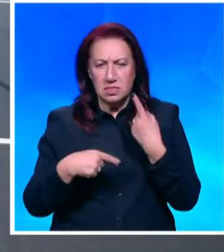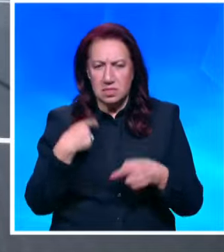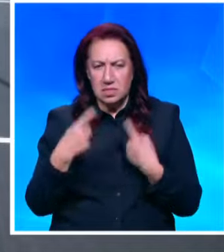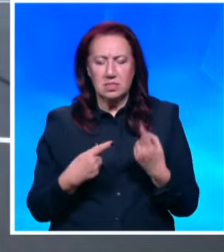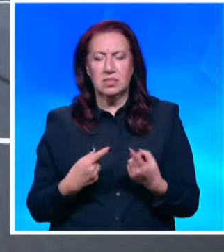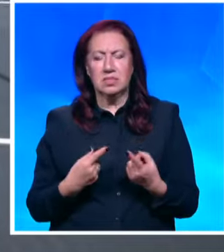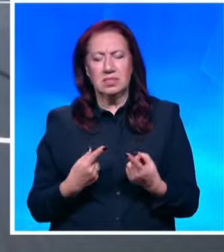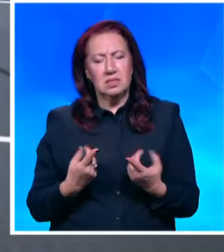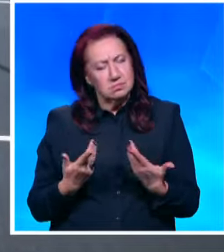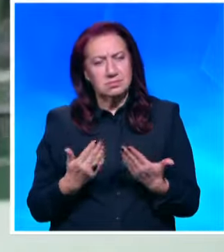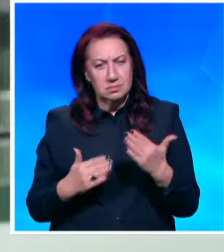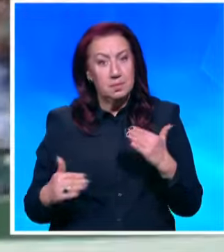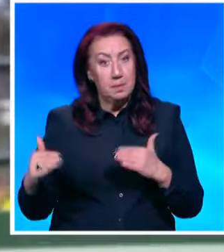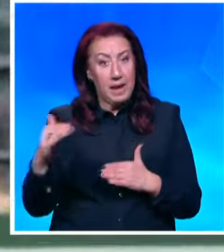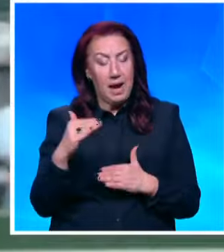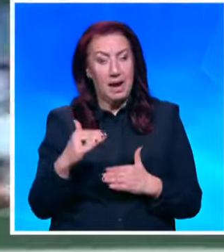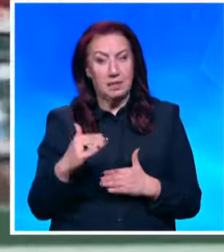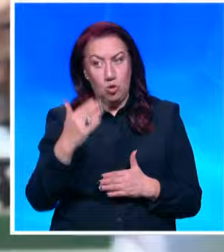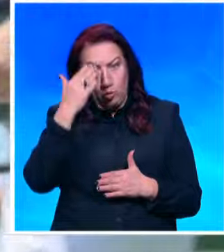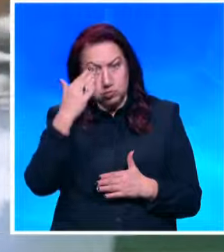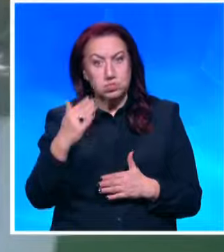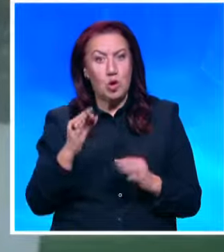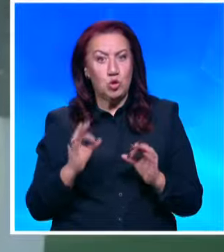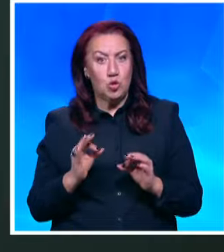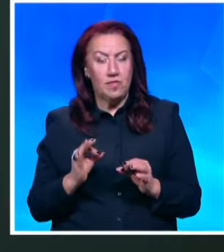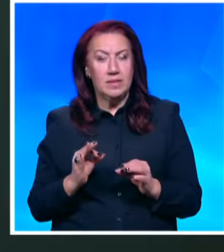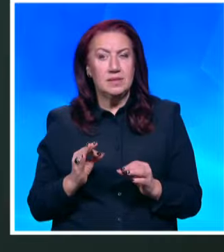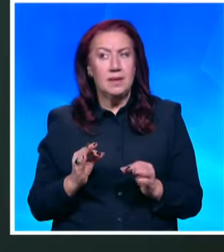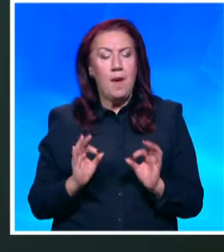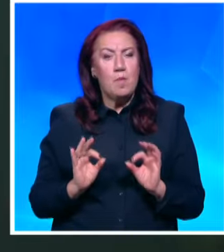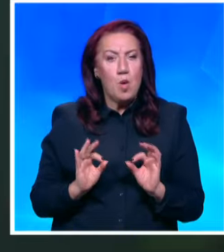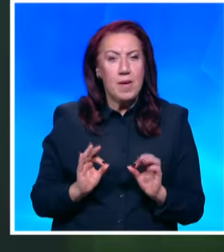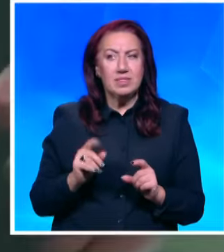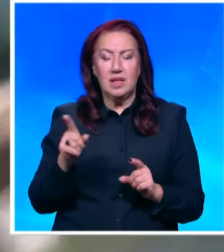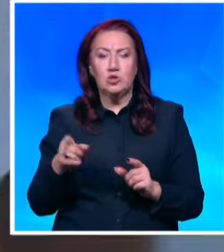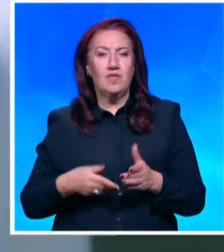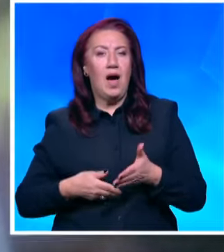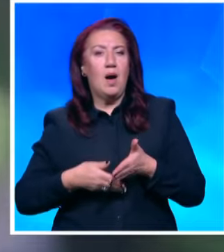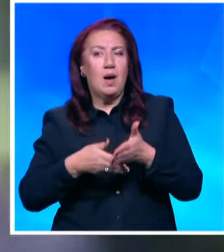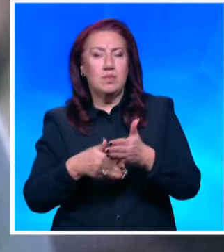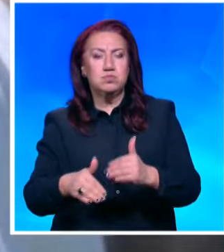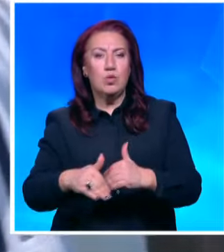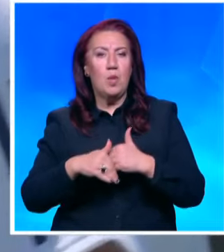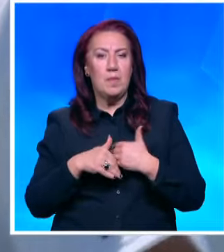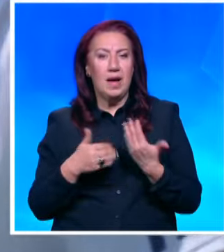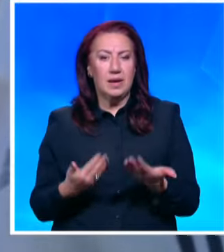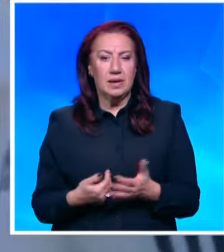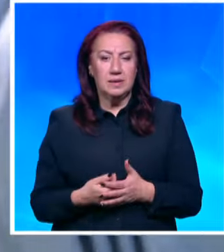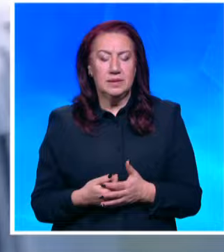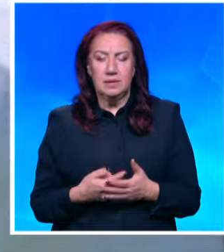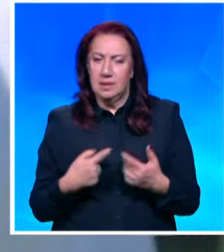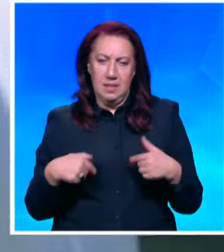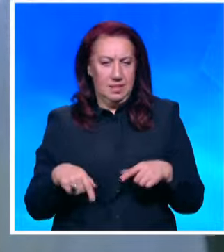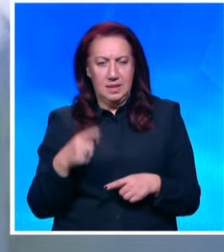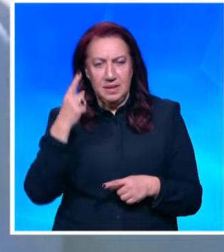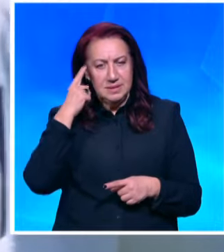преклено откровени, дори на някои от моменти. Може би това ни помогна, може би този път по-скоро, отколкото нещо друго, защото ние знаехме